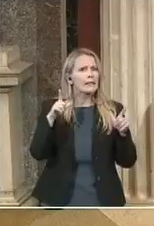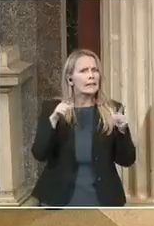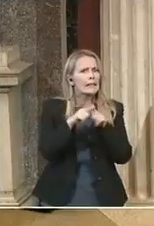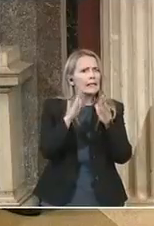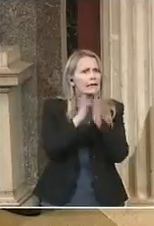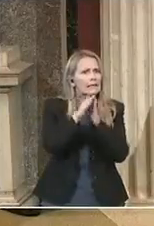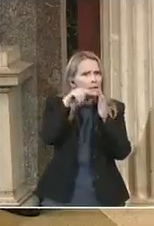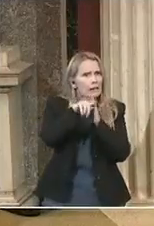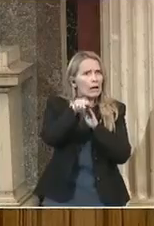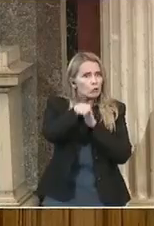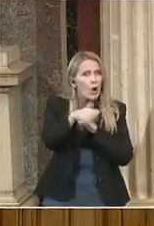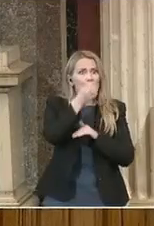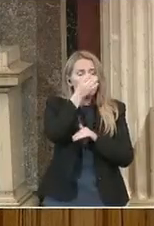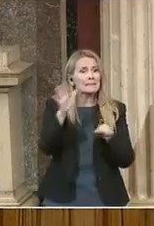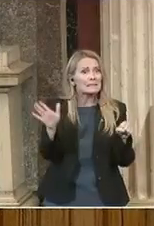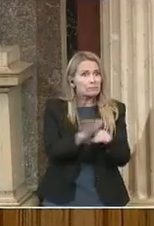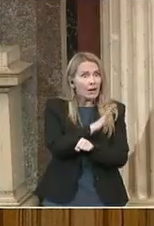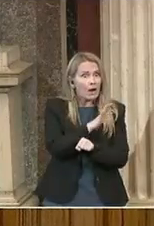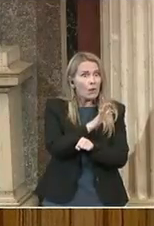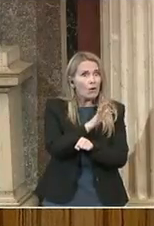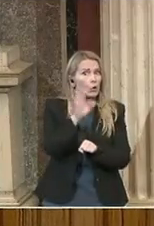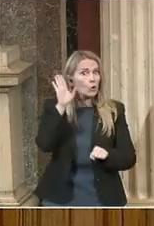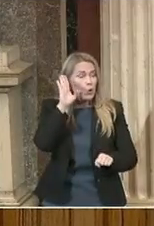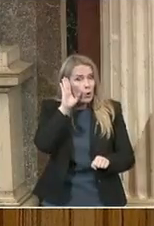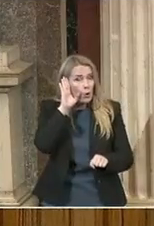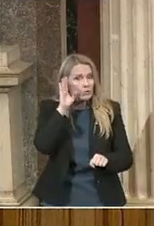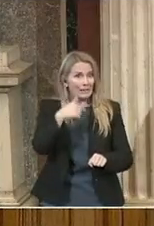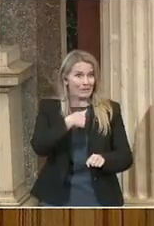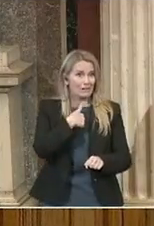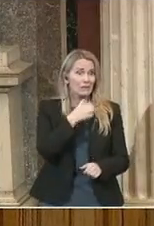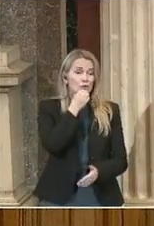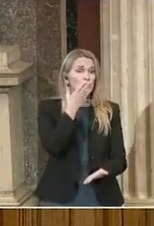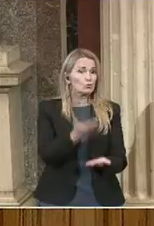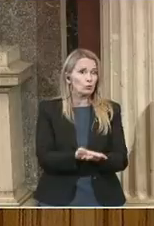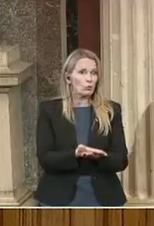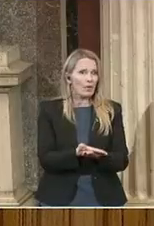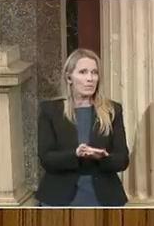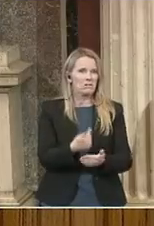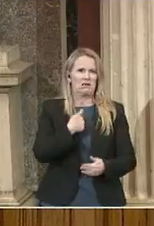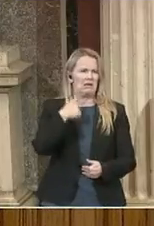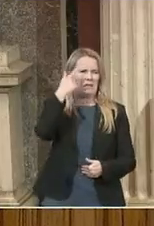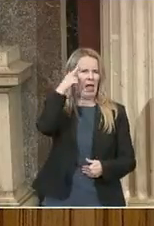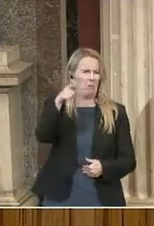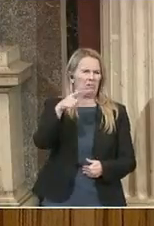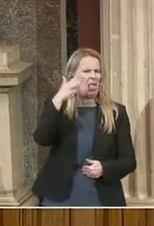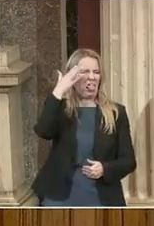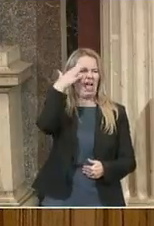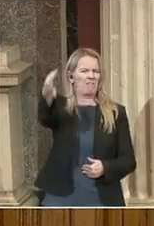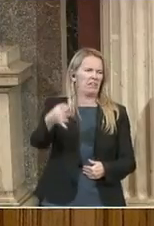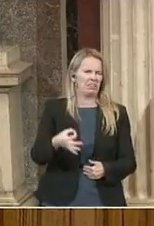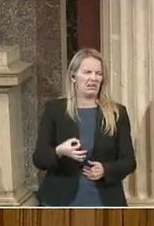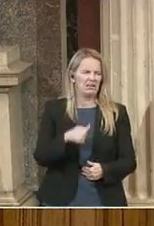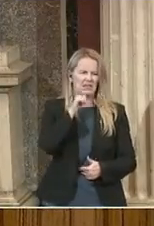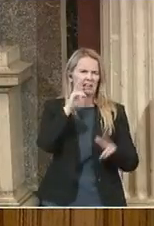die Rede war ich gestehe es ich habe das als böse Erfindung der